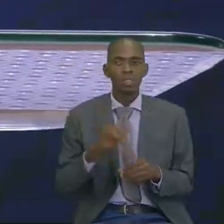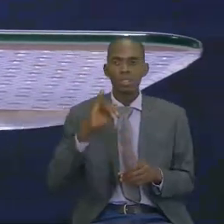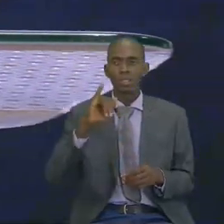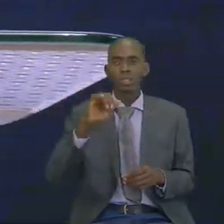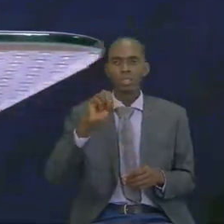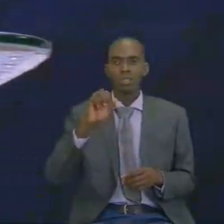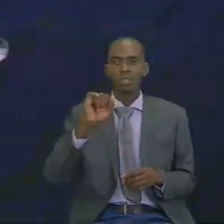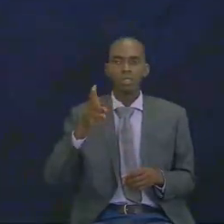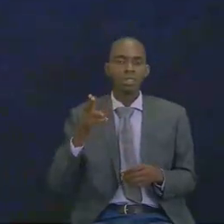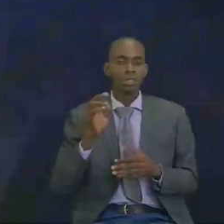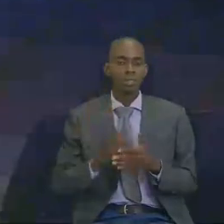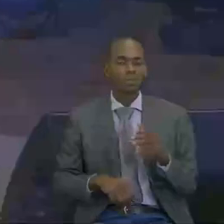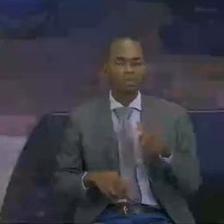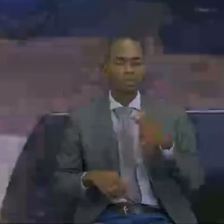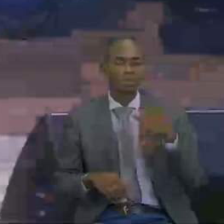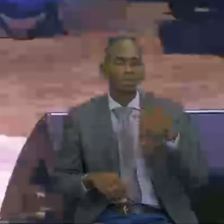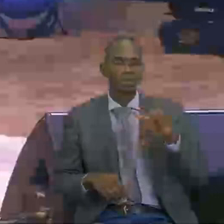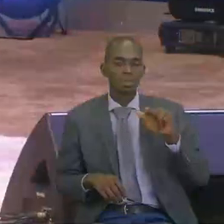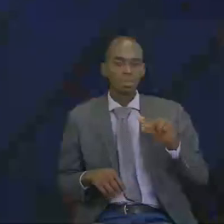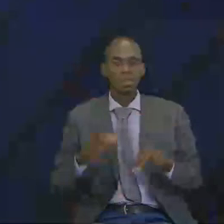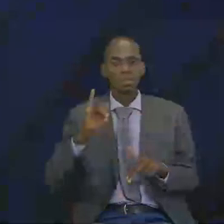13, verset 9.